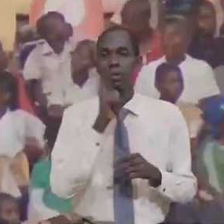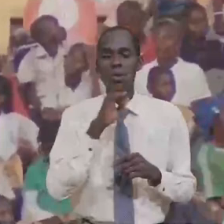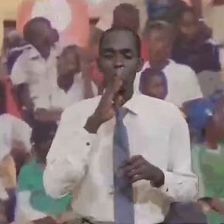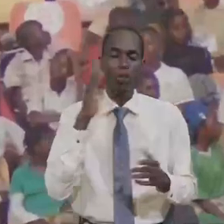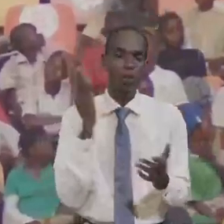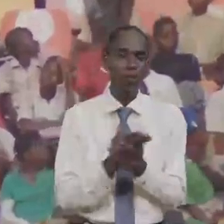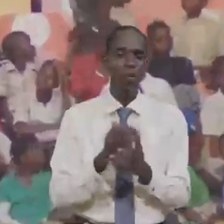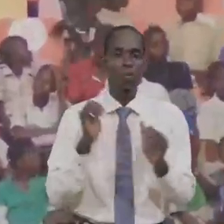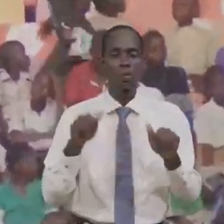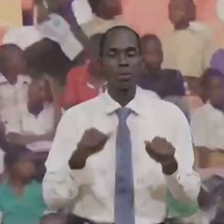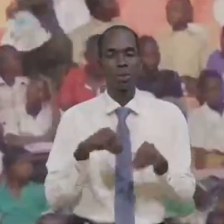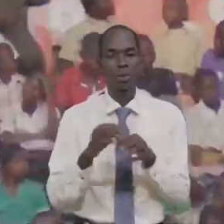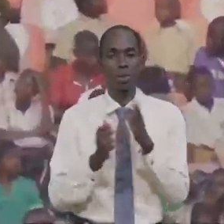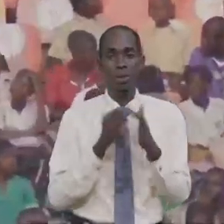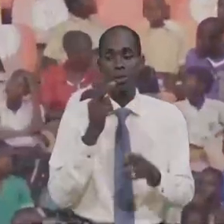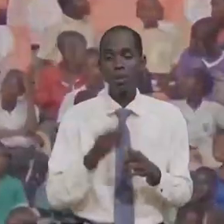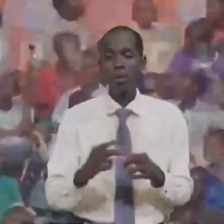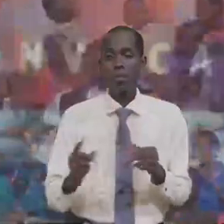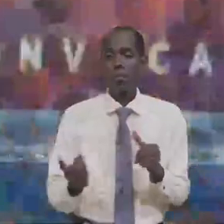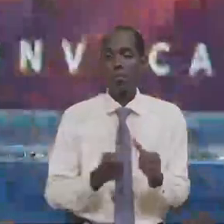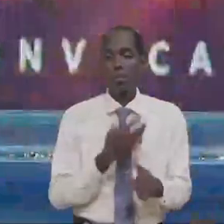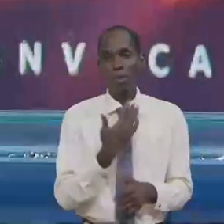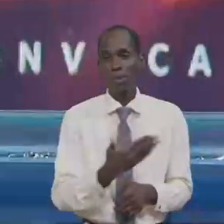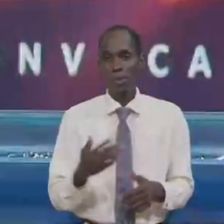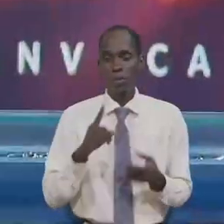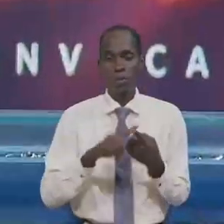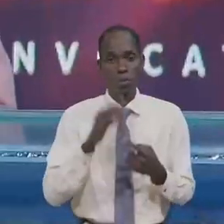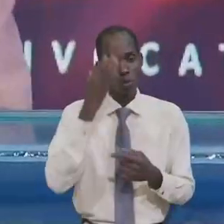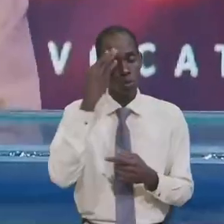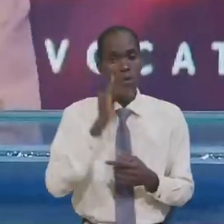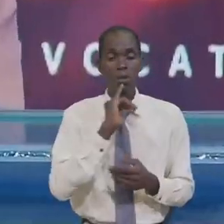la première chose que tu dois réaliser c'est que toi